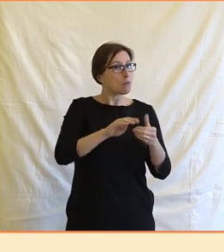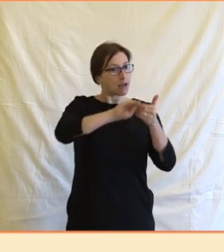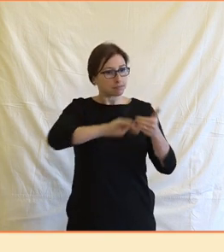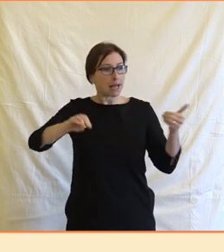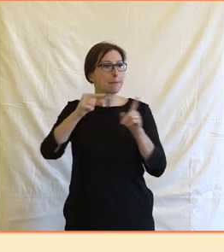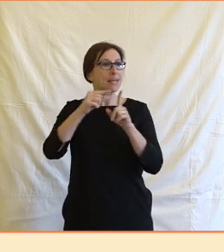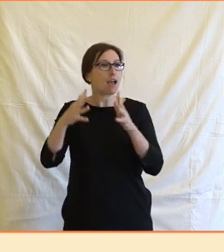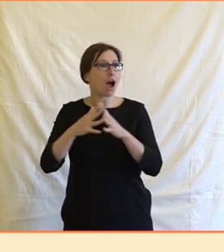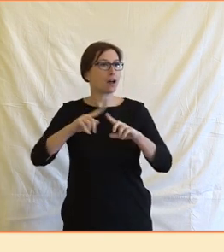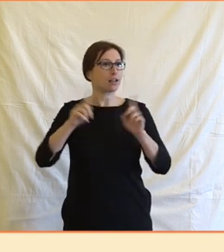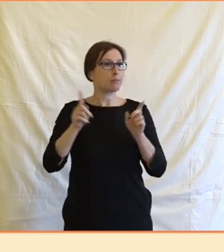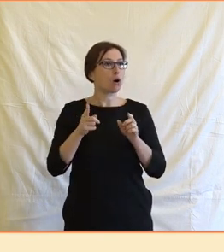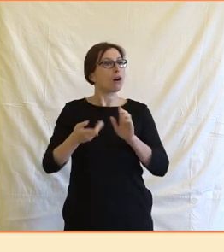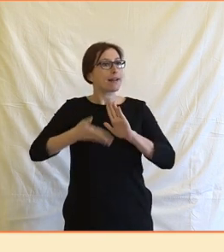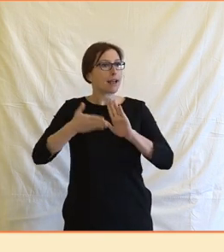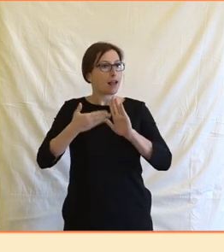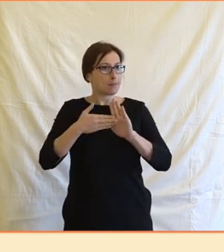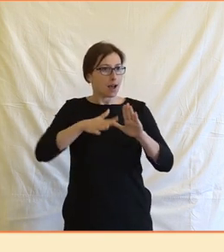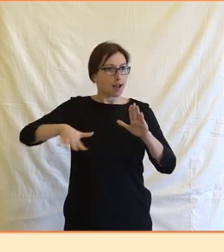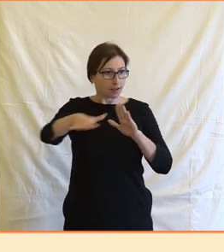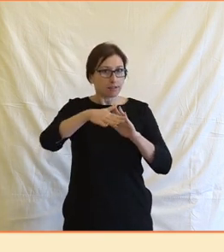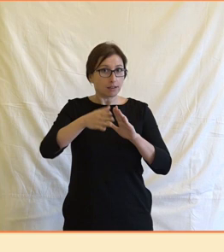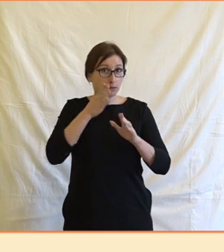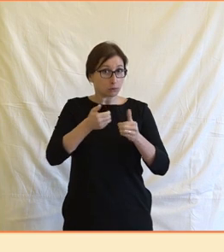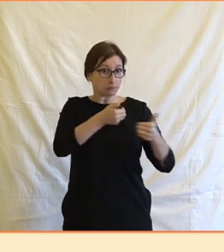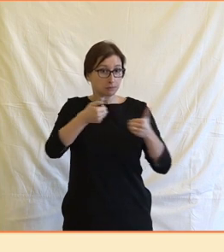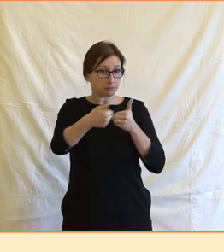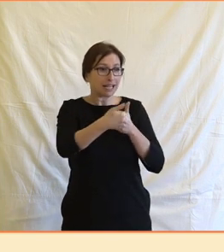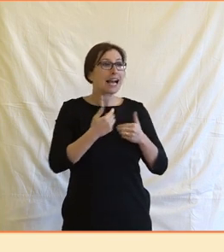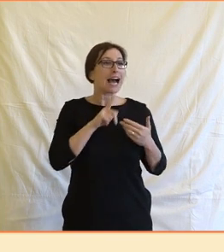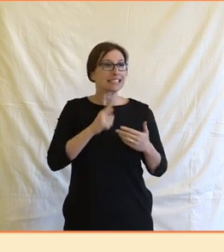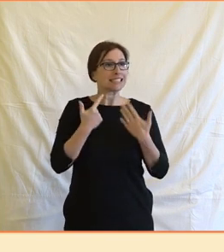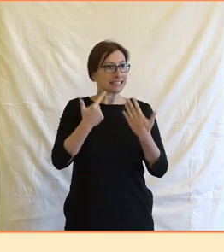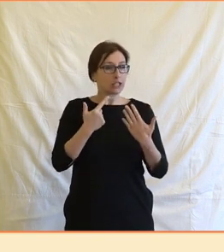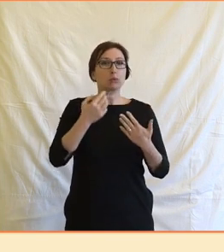či reklamního marketingového pole a vidíte, že